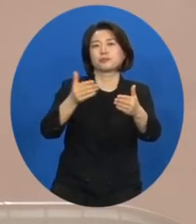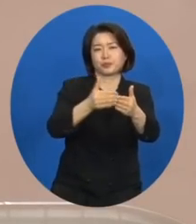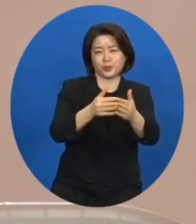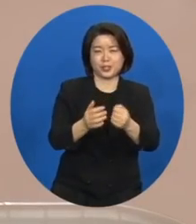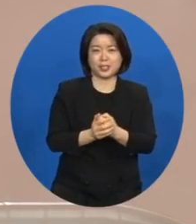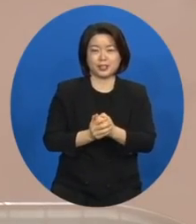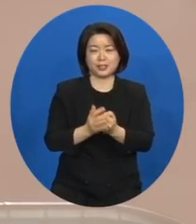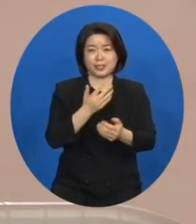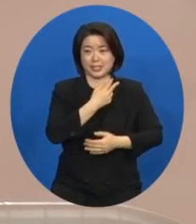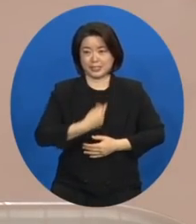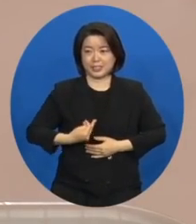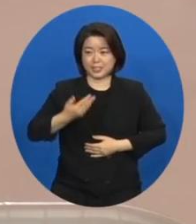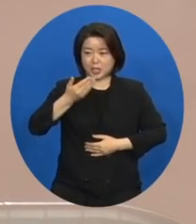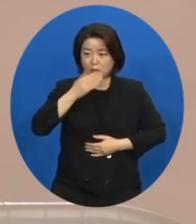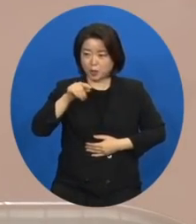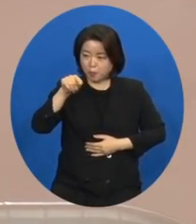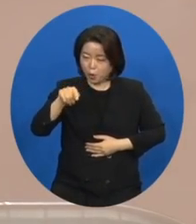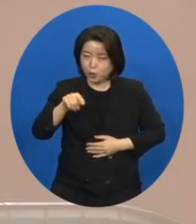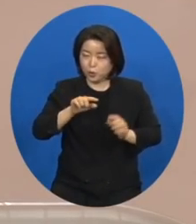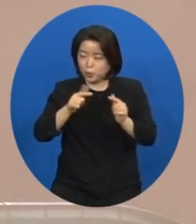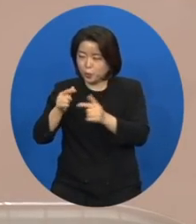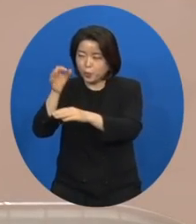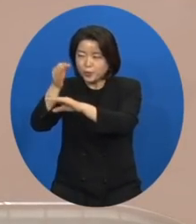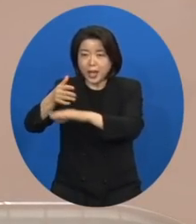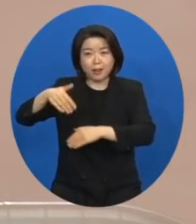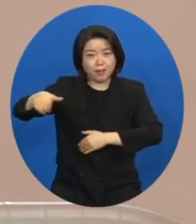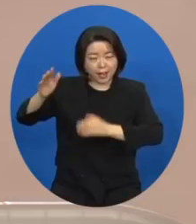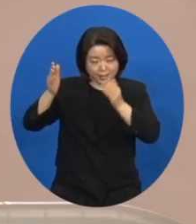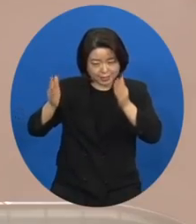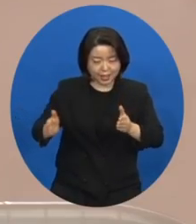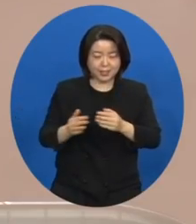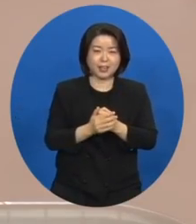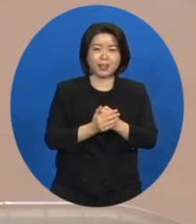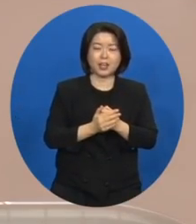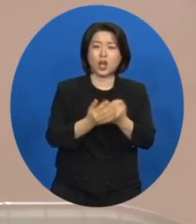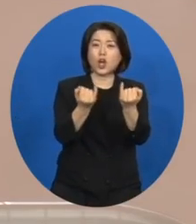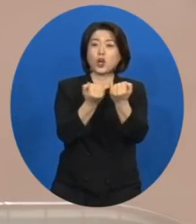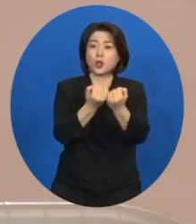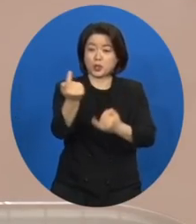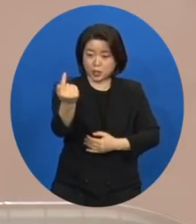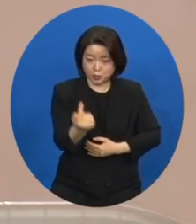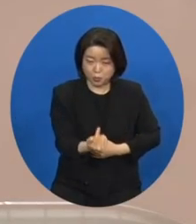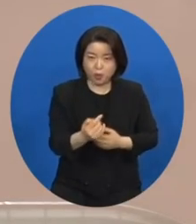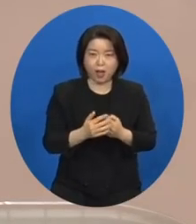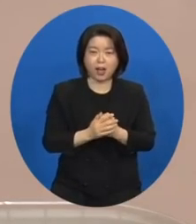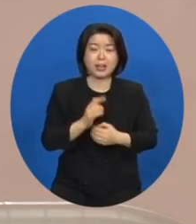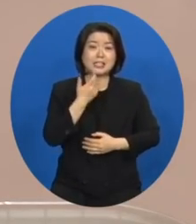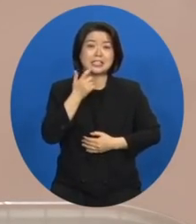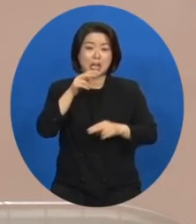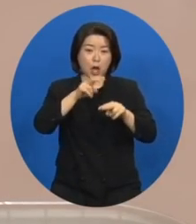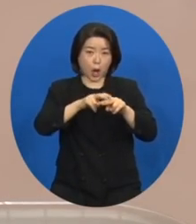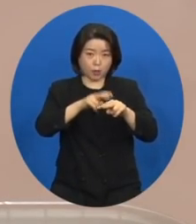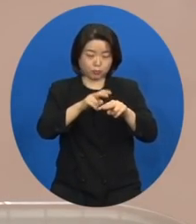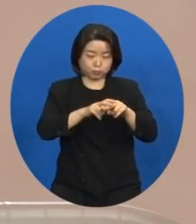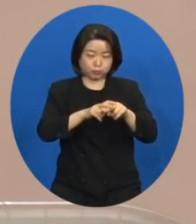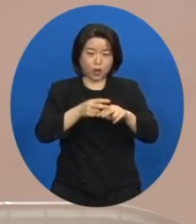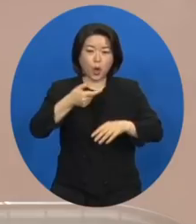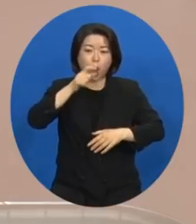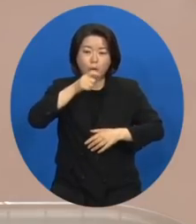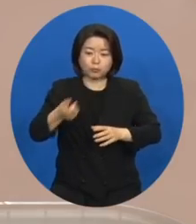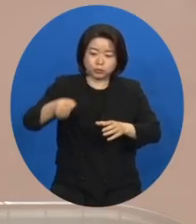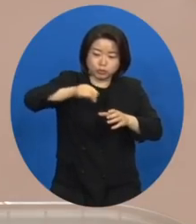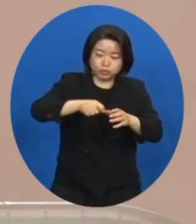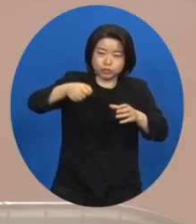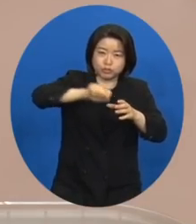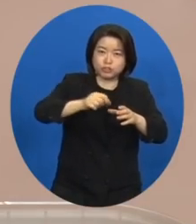먹을 것을 사러 간 사이에 아영의 뇌의 한 여인의 찾아오는데 요약 업의 우물이 라는 것에 물을 길으러 나왔습니다